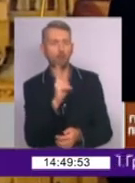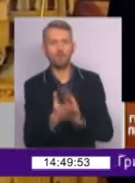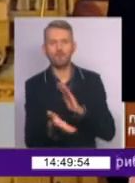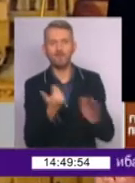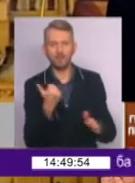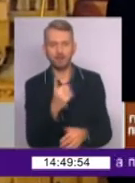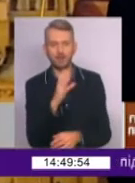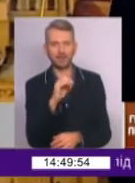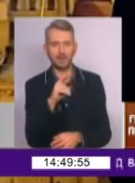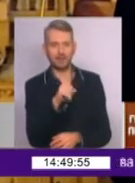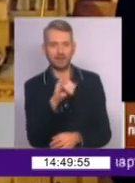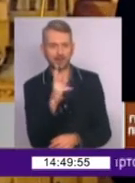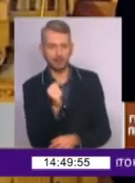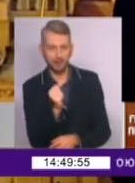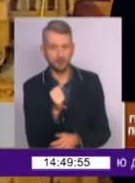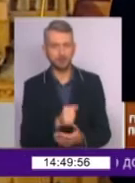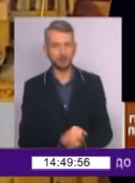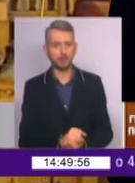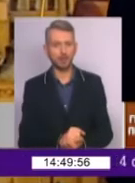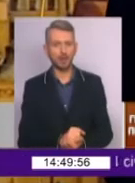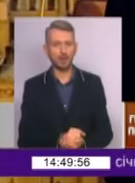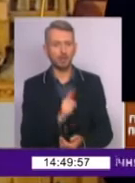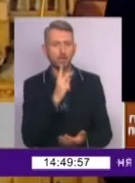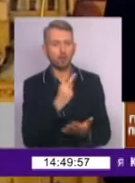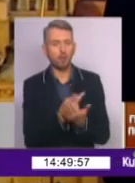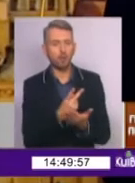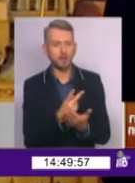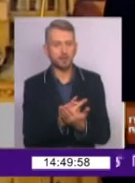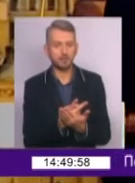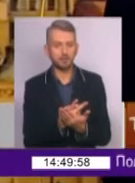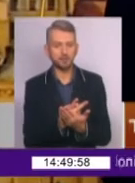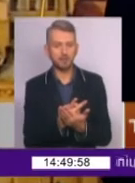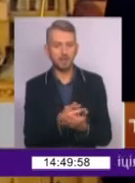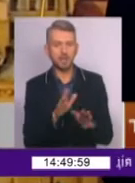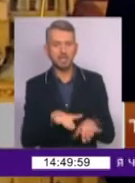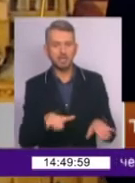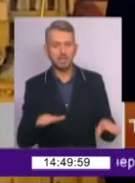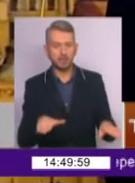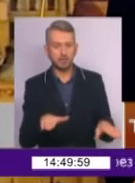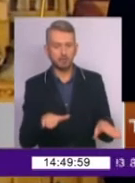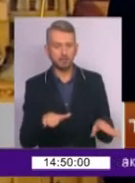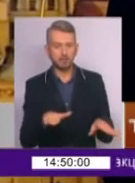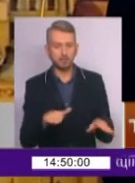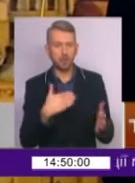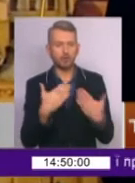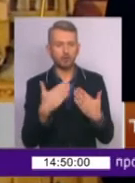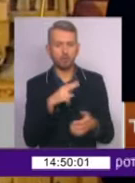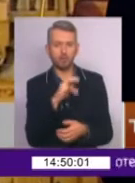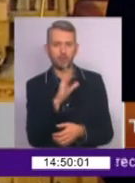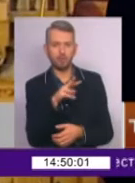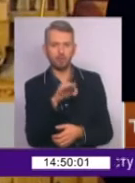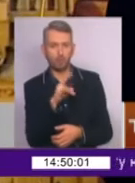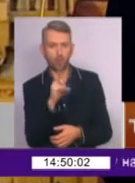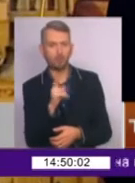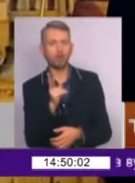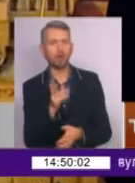особливо менінгокок і пневмокок. Вони показані дітям, стосовно пневмокока, з вадами